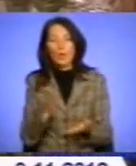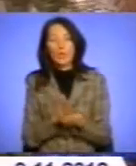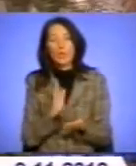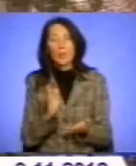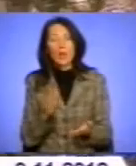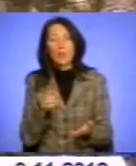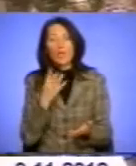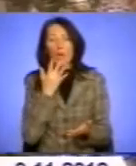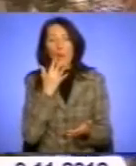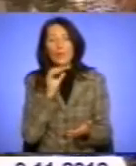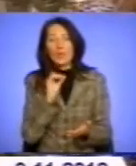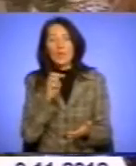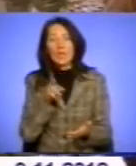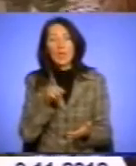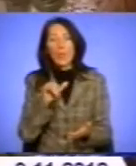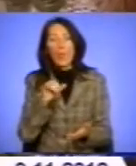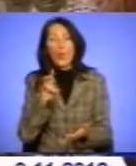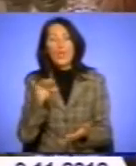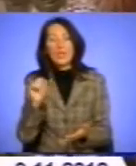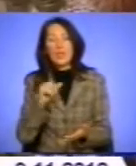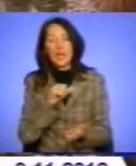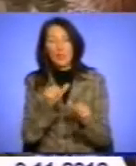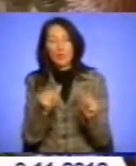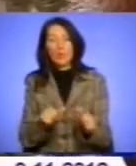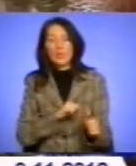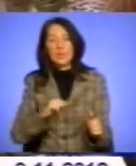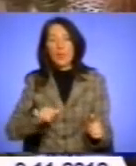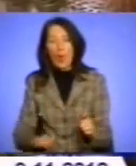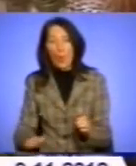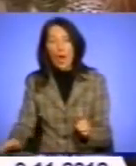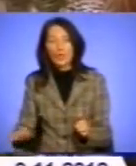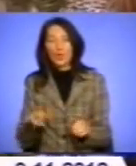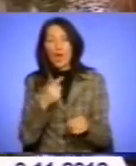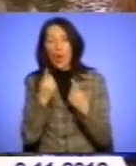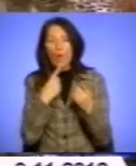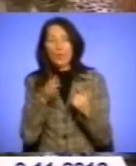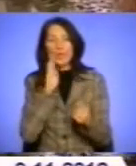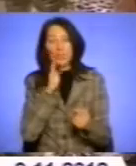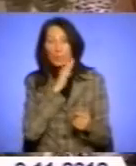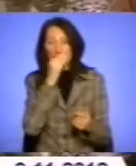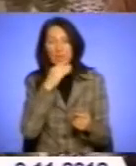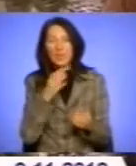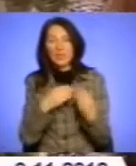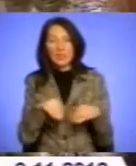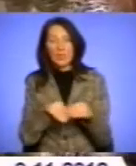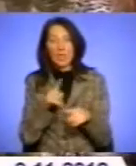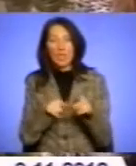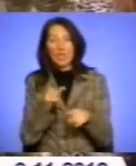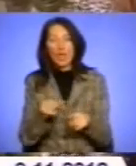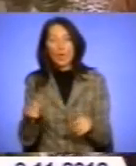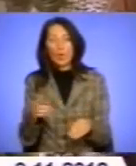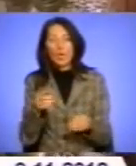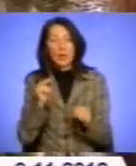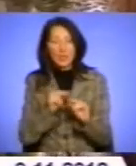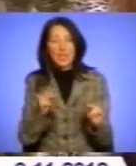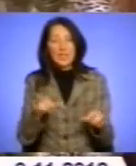він формується з самого маличку, з того, як говорять батьки в сім'ї, як говорять рідні люди, вчителі в школі,